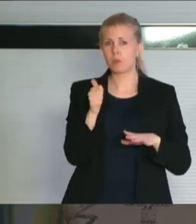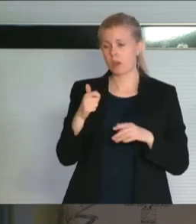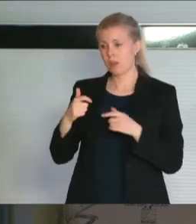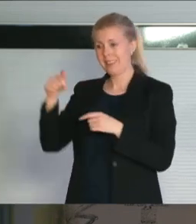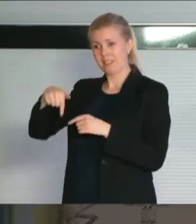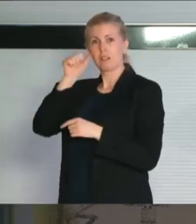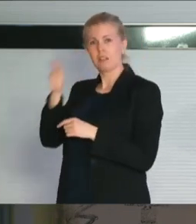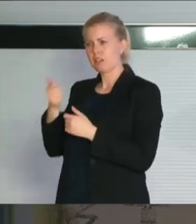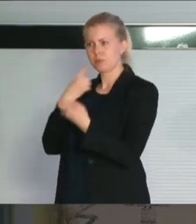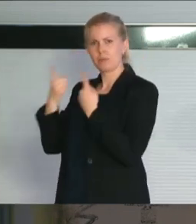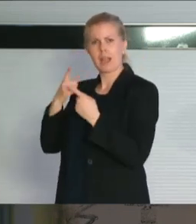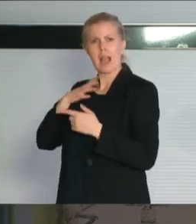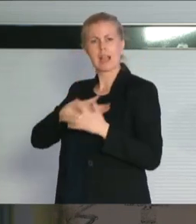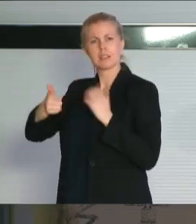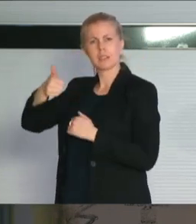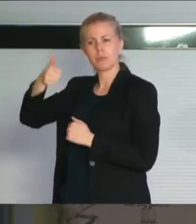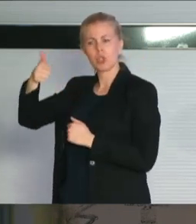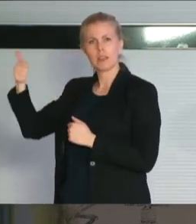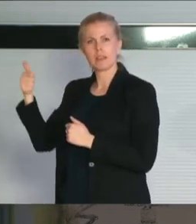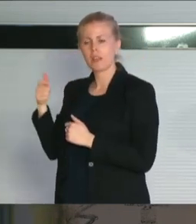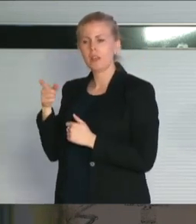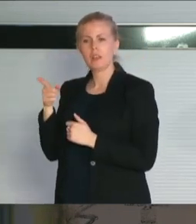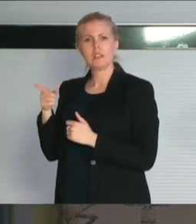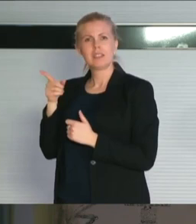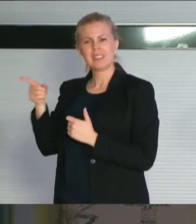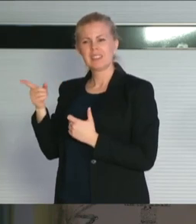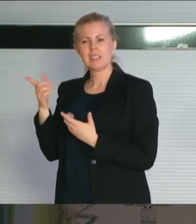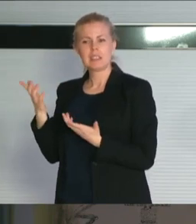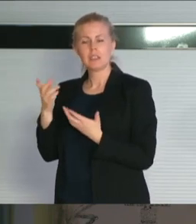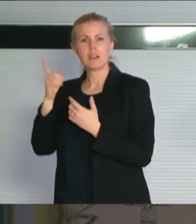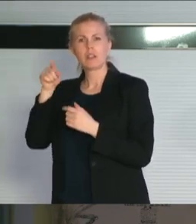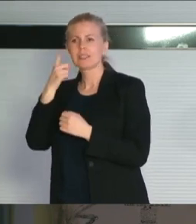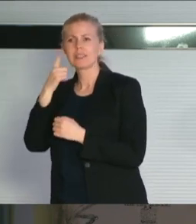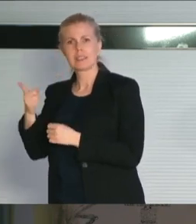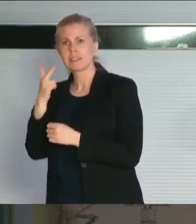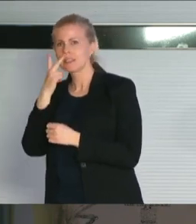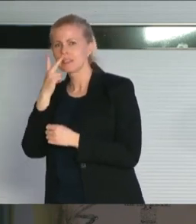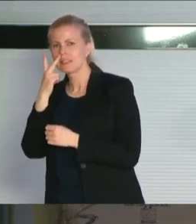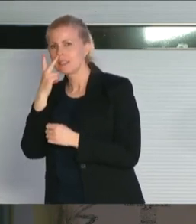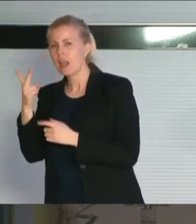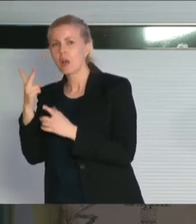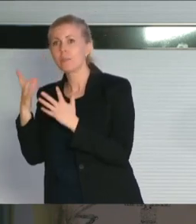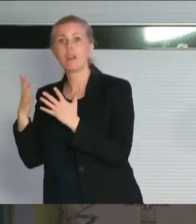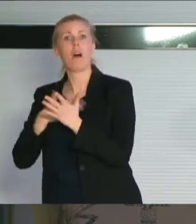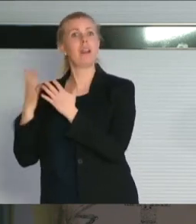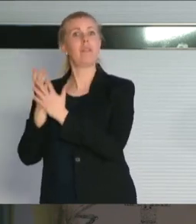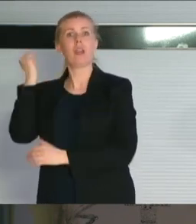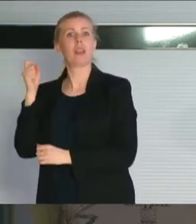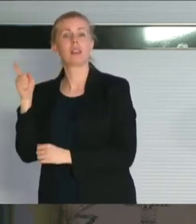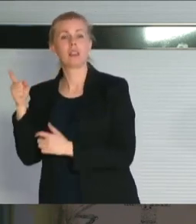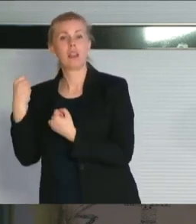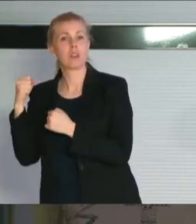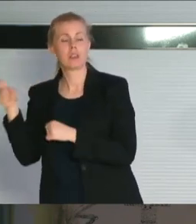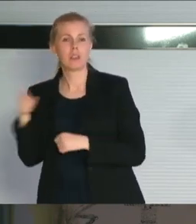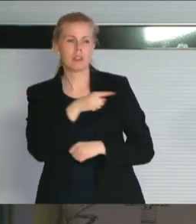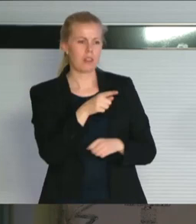tidligere i dag, som ikke nødvendigvis er for Folkehelseinstituttet, ikke nødvendigvis vil si noe om det har noen effekt når det gjelder smittespredninger. Men